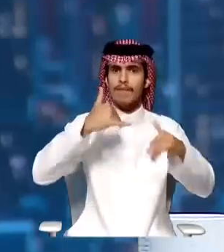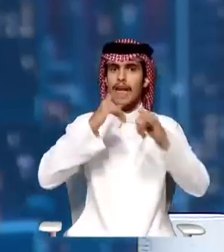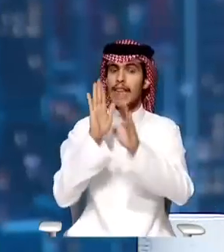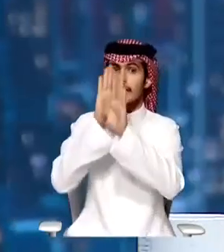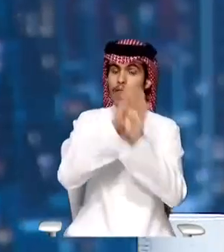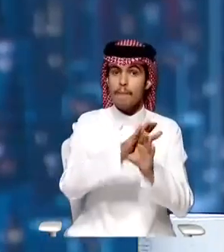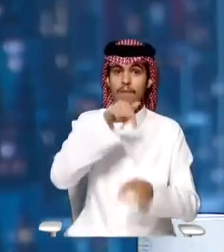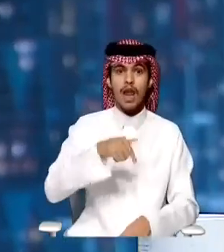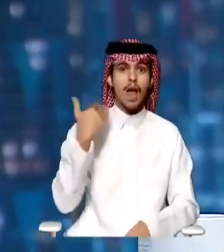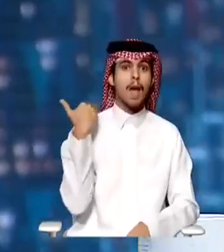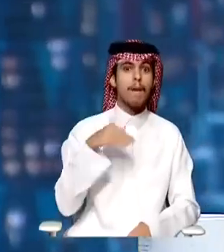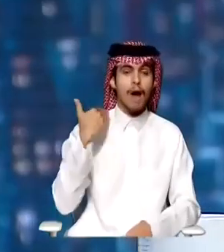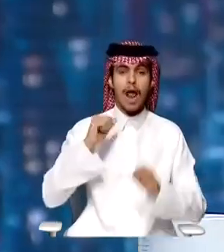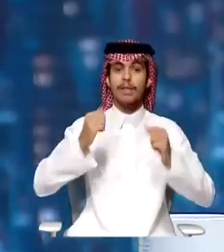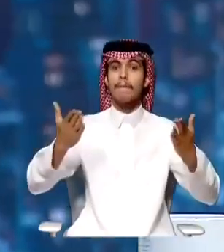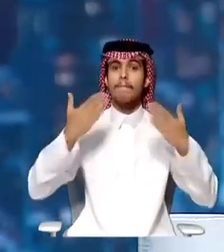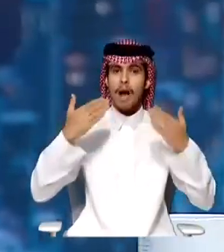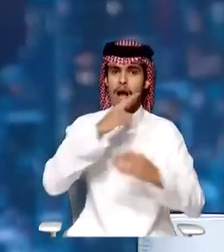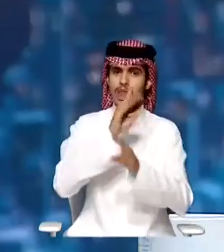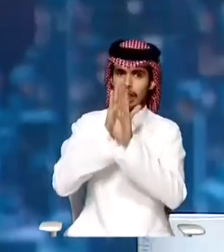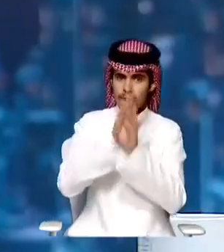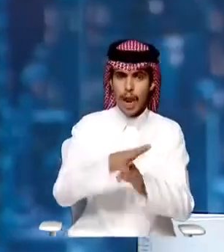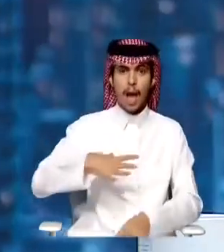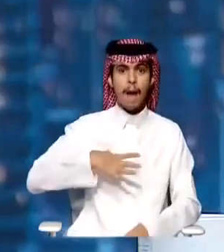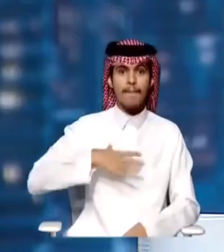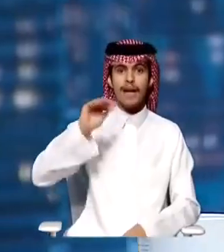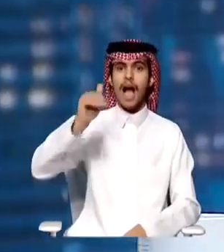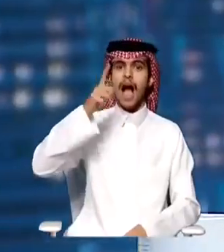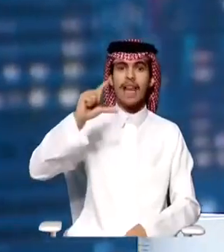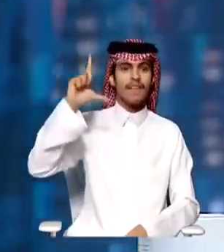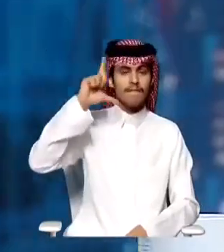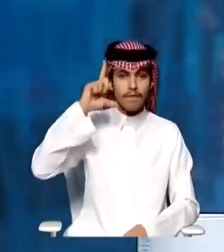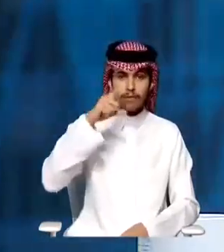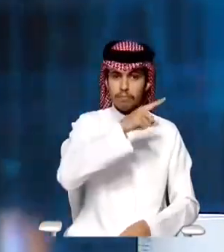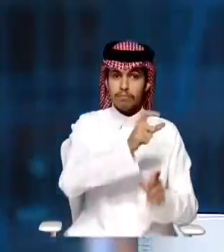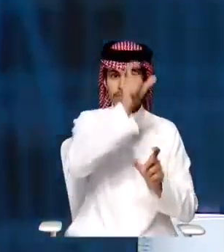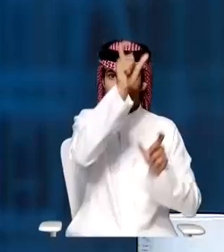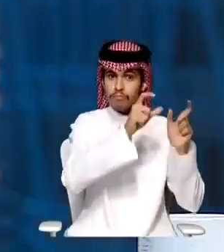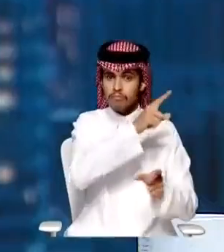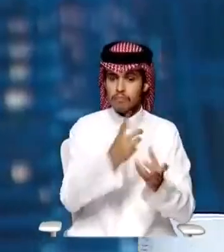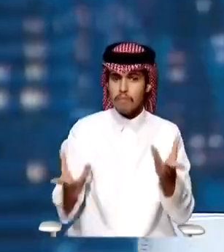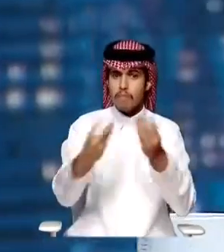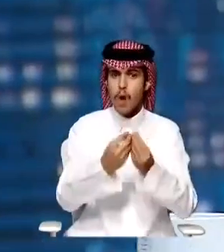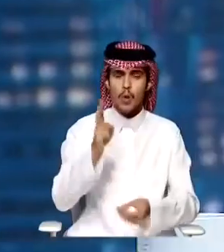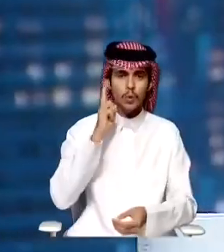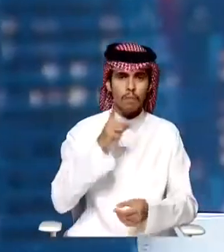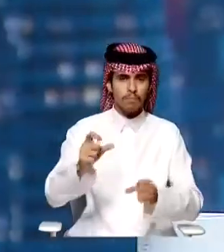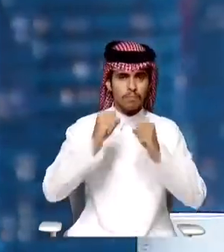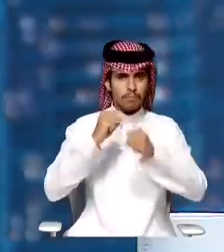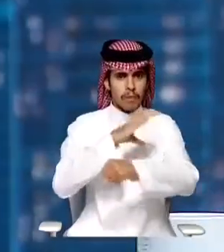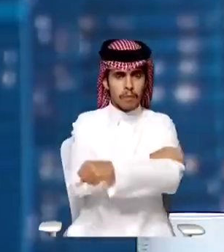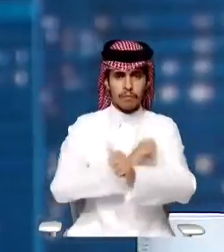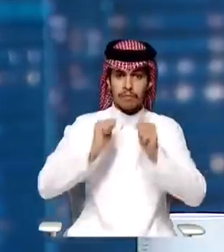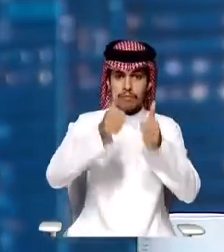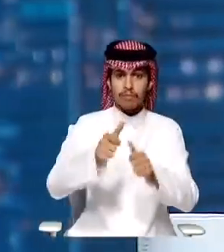اماره منطقه مكه المكرمه واميرها الداعم خالد الفيصل فئه الصم اخذهم لمستوى الابداع في العمل الصم